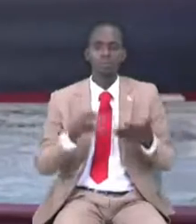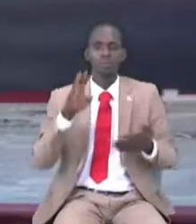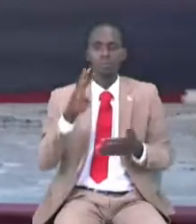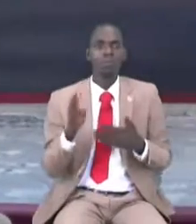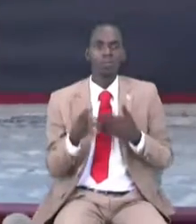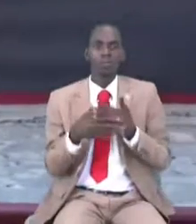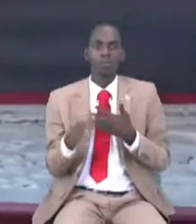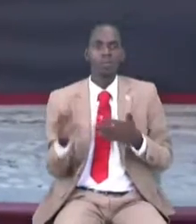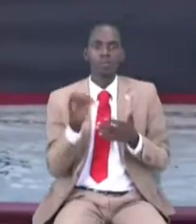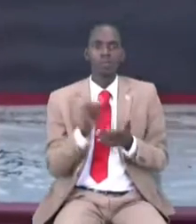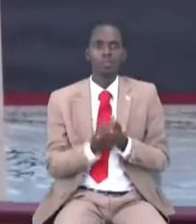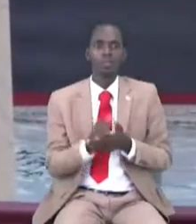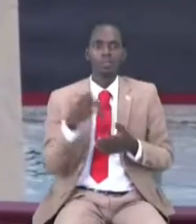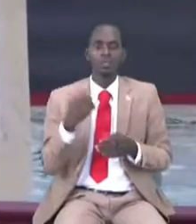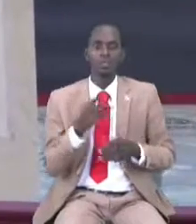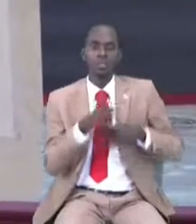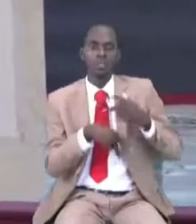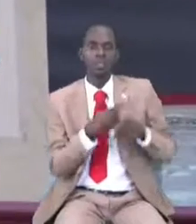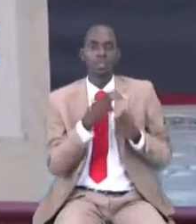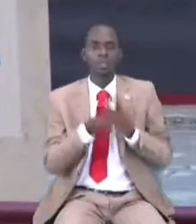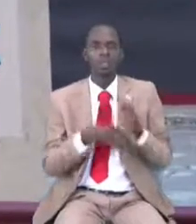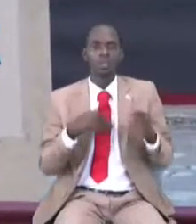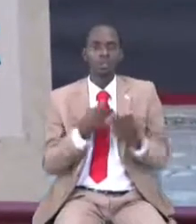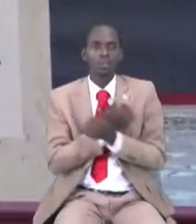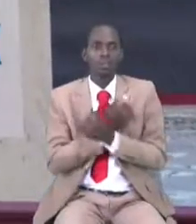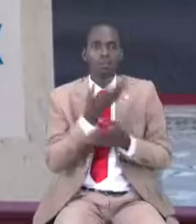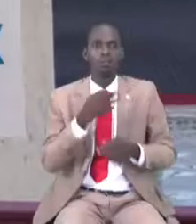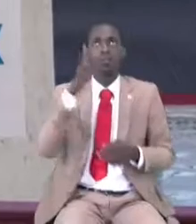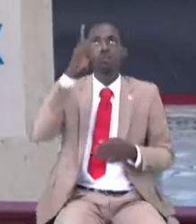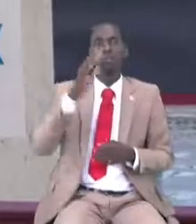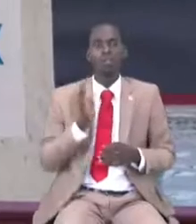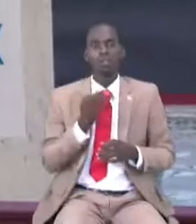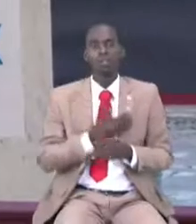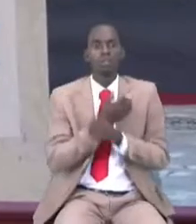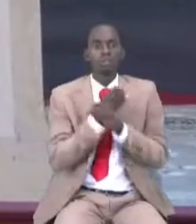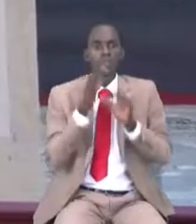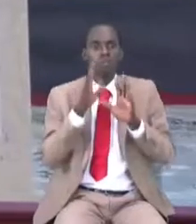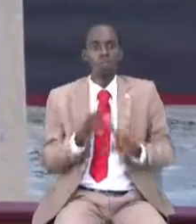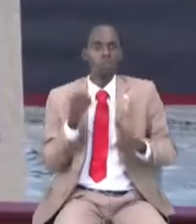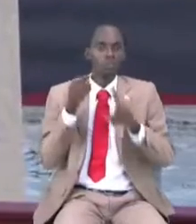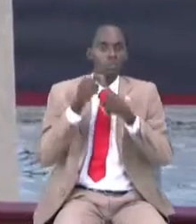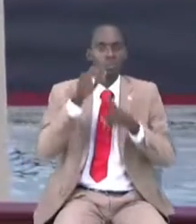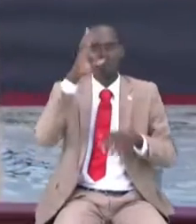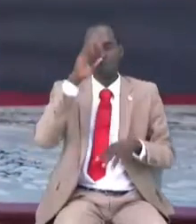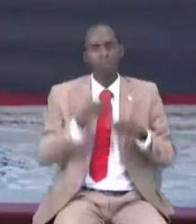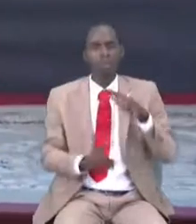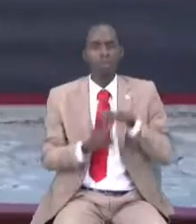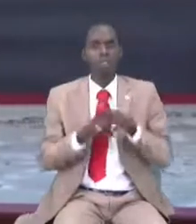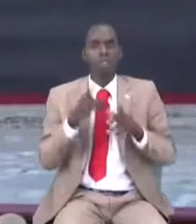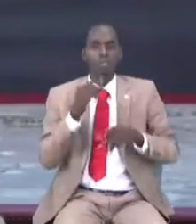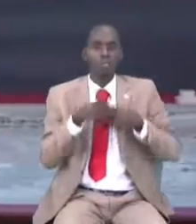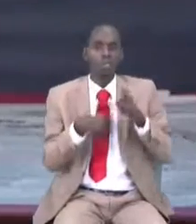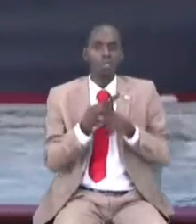de Dieu, notre Sauveur et son amour pour les hommes ont été manifestés. C'est ainsi que nous